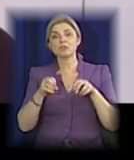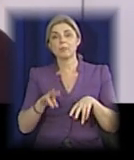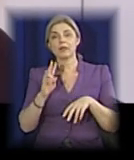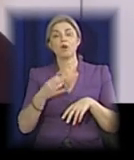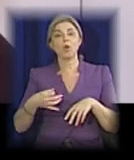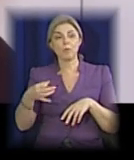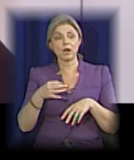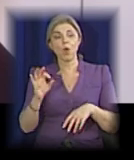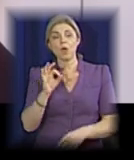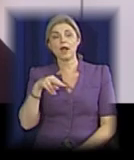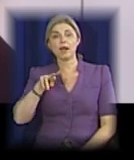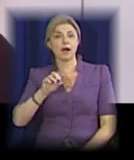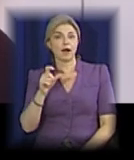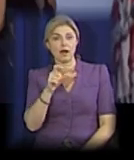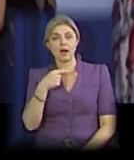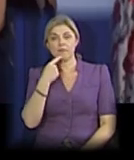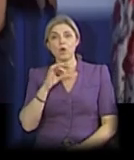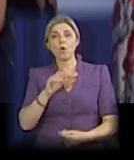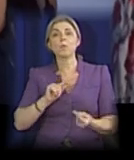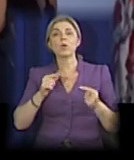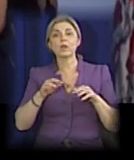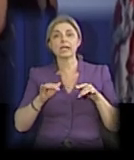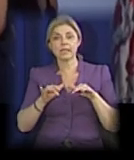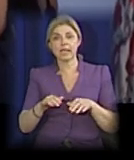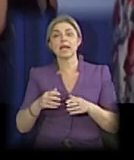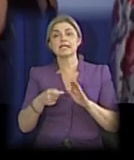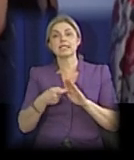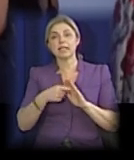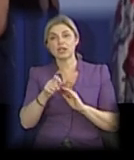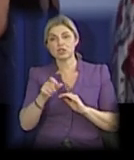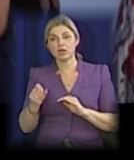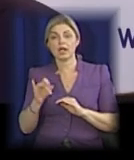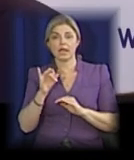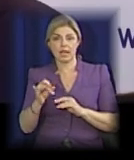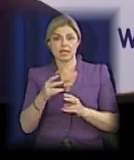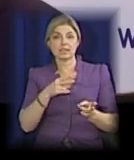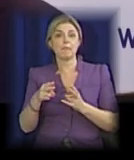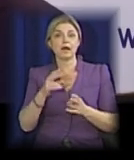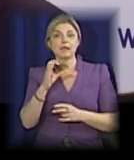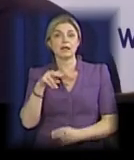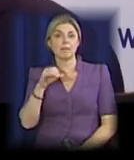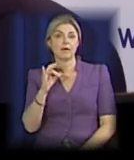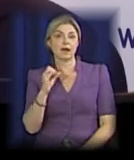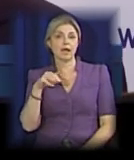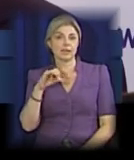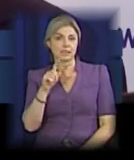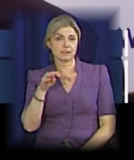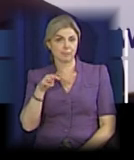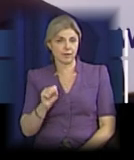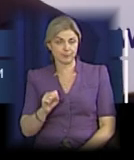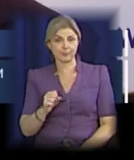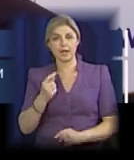області Олексій Лях говорив про протидії слідчих проявам тероризму та сепаратизму. Викриття